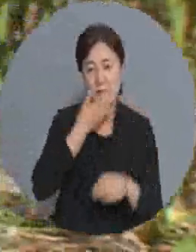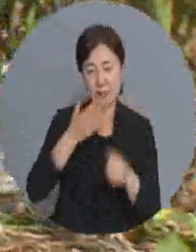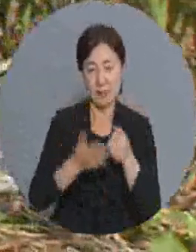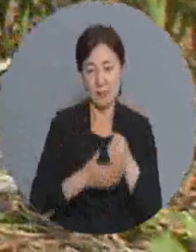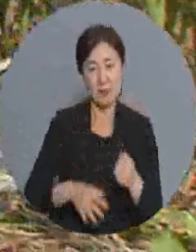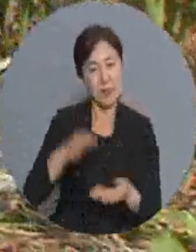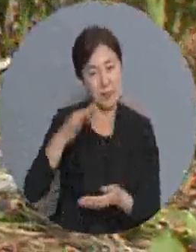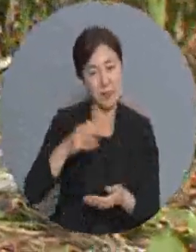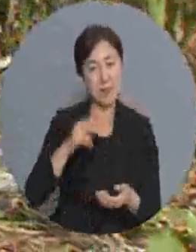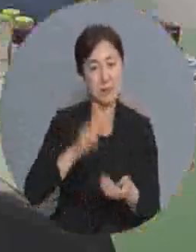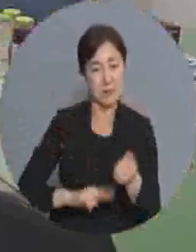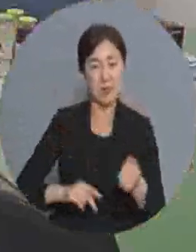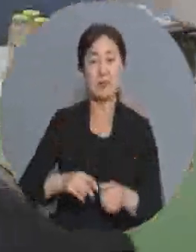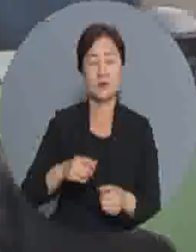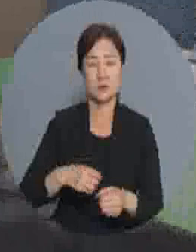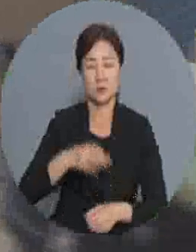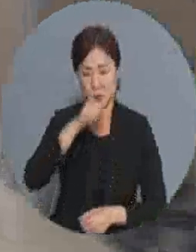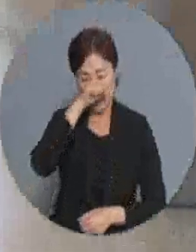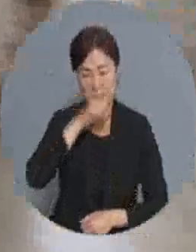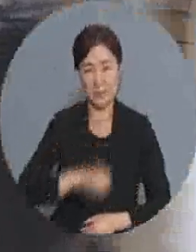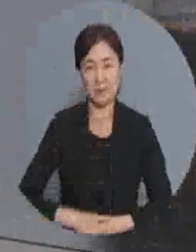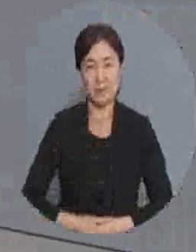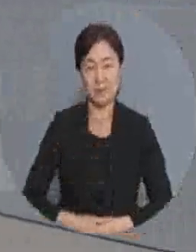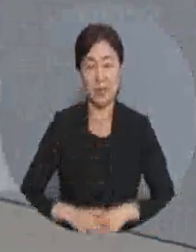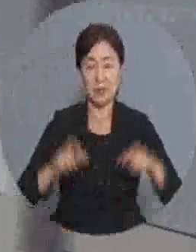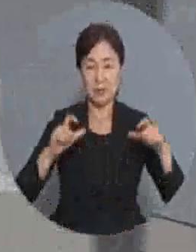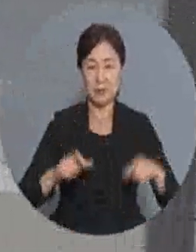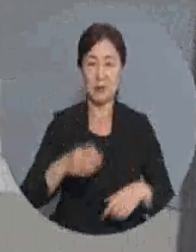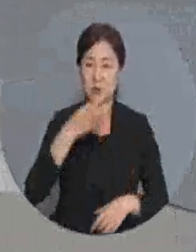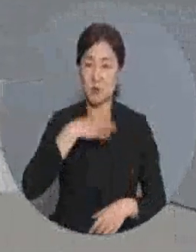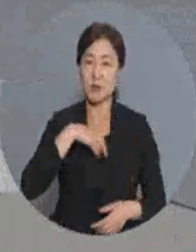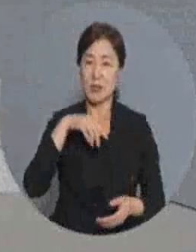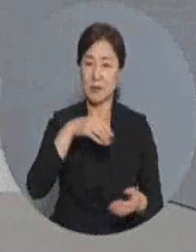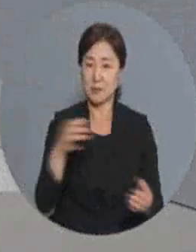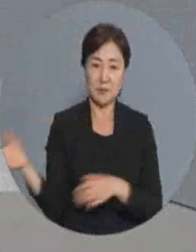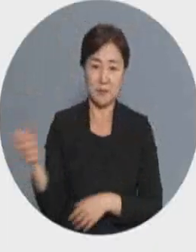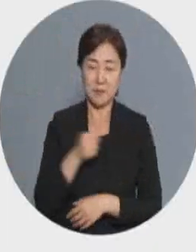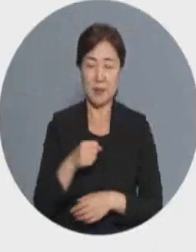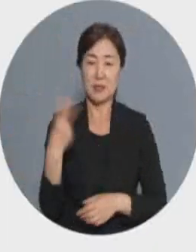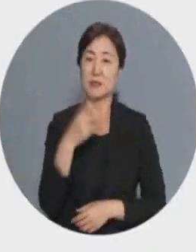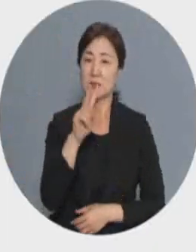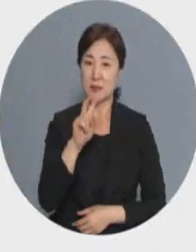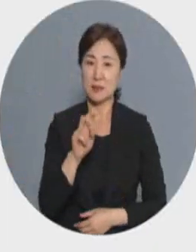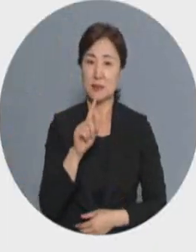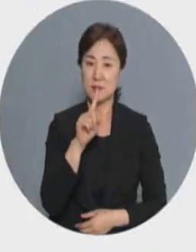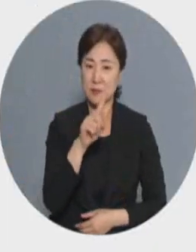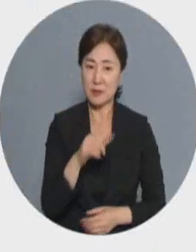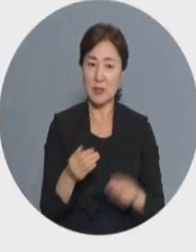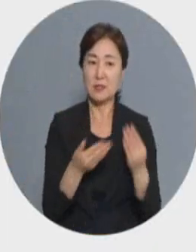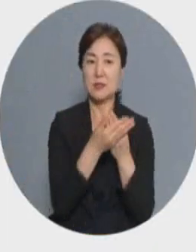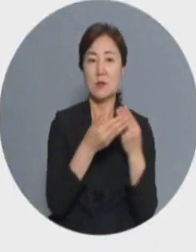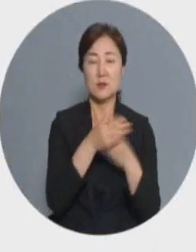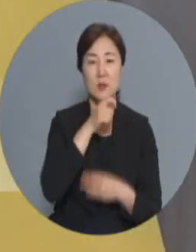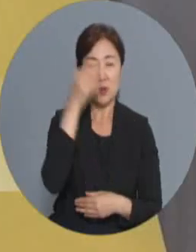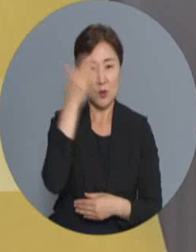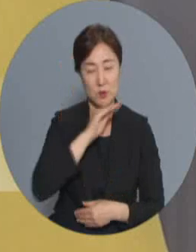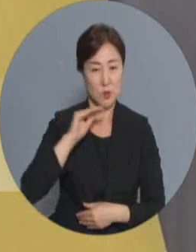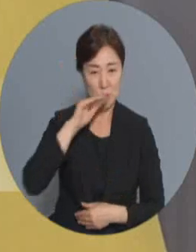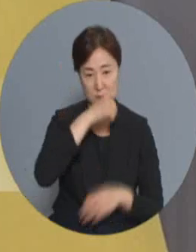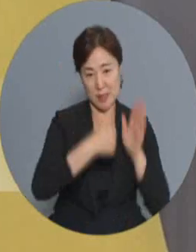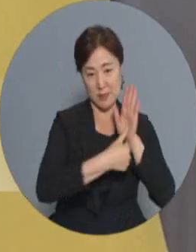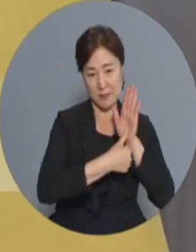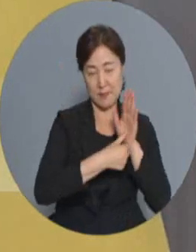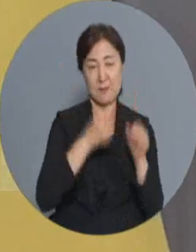확보에 유리합니다. 여수시는 지역적 이점을 바탕으로 지난 2021년 섬섬여수 옥수수란